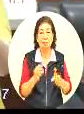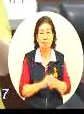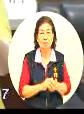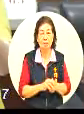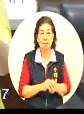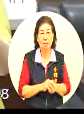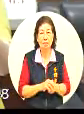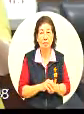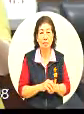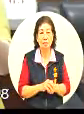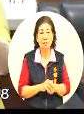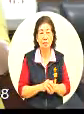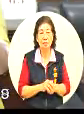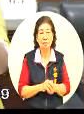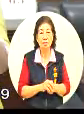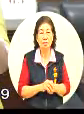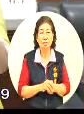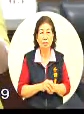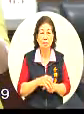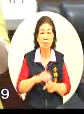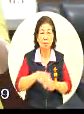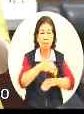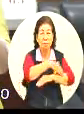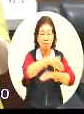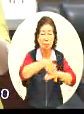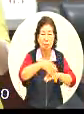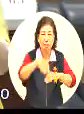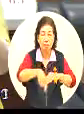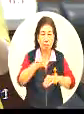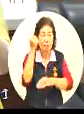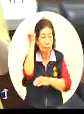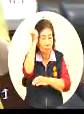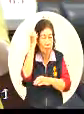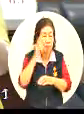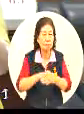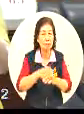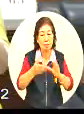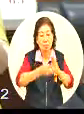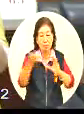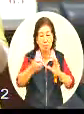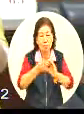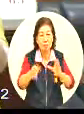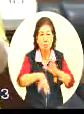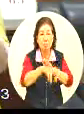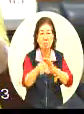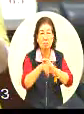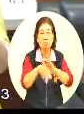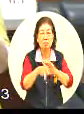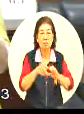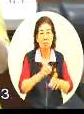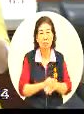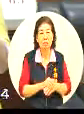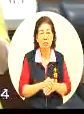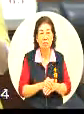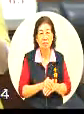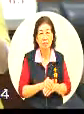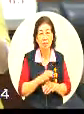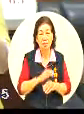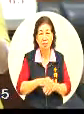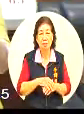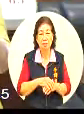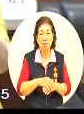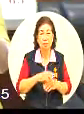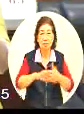果除非说村落没有人已经没有人我们才会拿叫其他外来